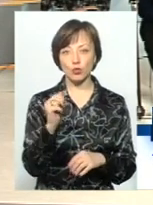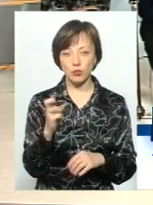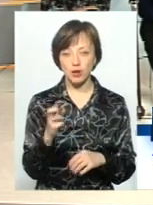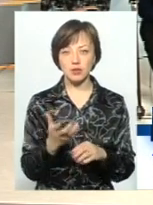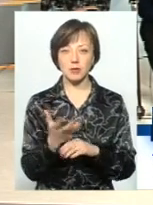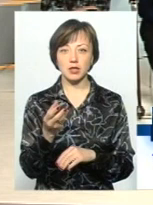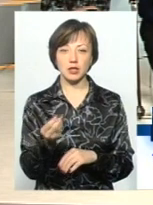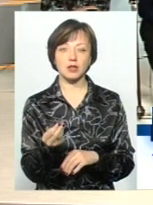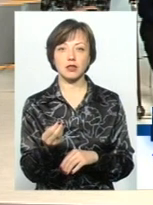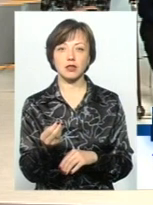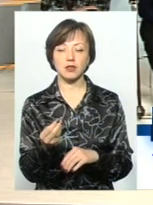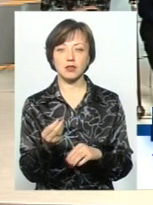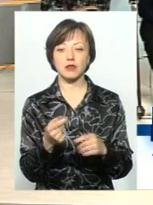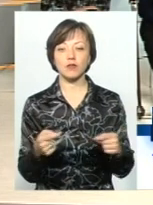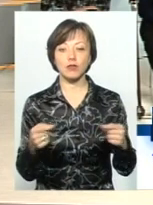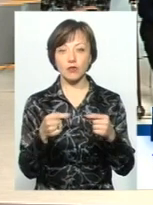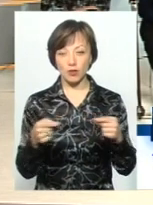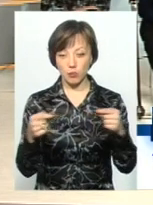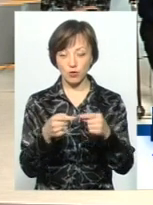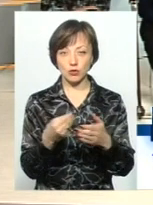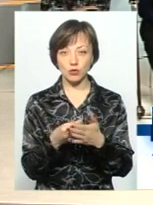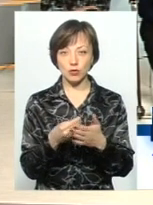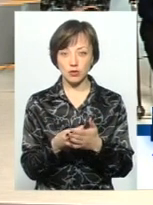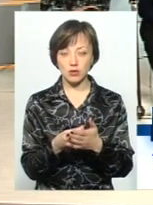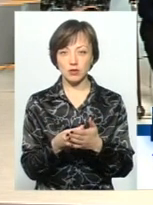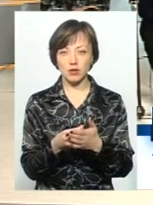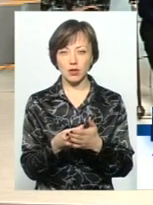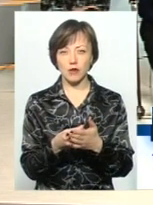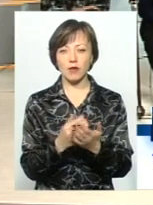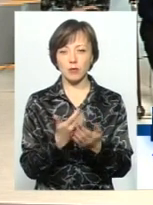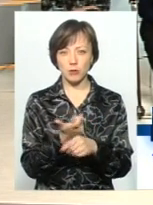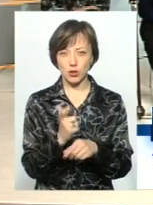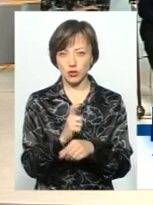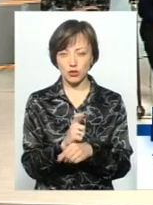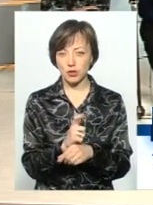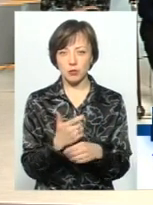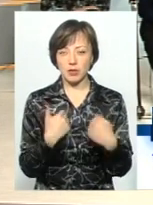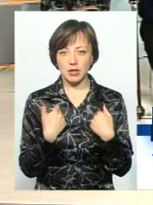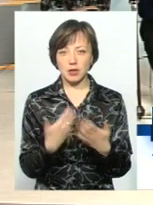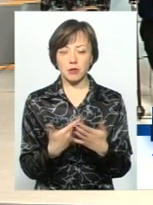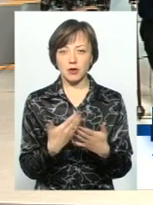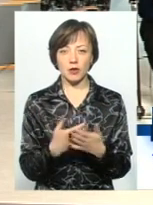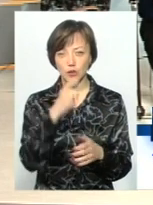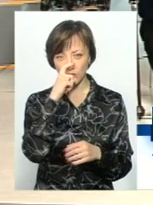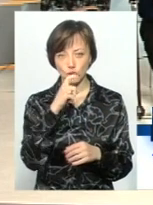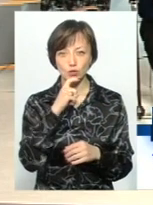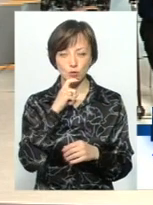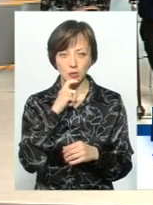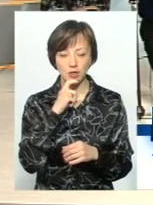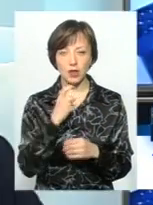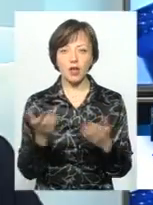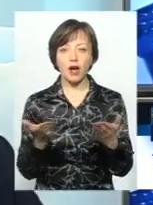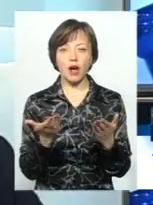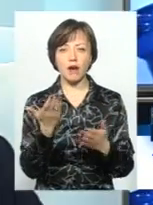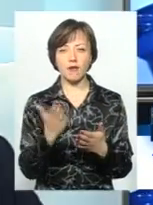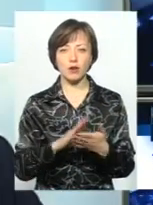газу, заплатив відповідальну суму прогресії вищу. На мені, наприклад, не зрозуміло, яка